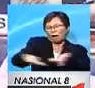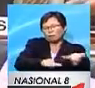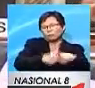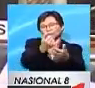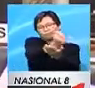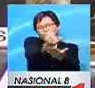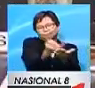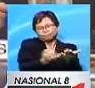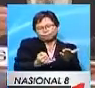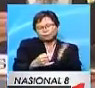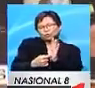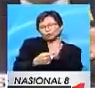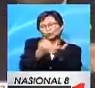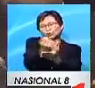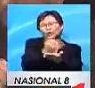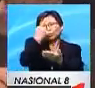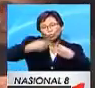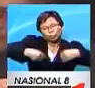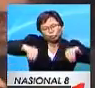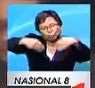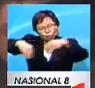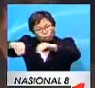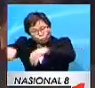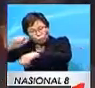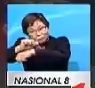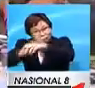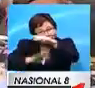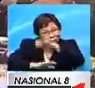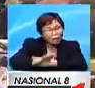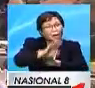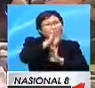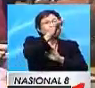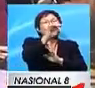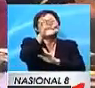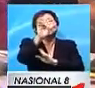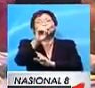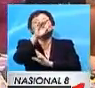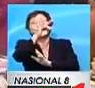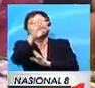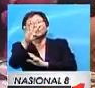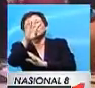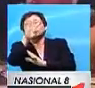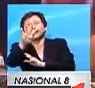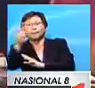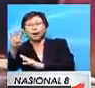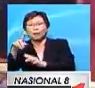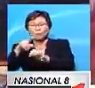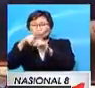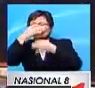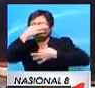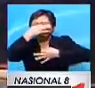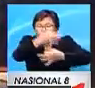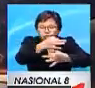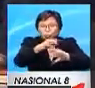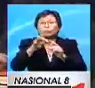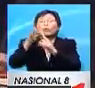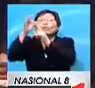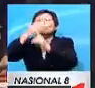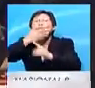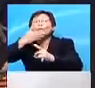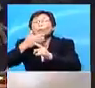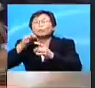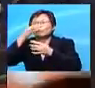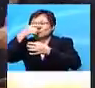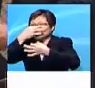kesenian untuk dikersialkan bo 744 mempunyai daya penarik terutama kepada golongan belia dengan